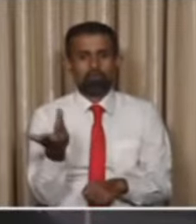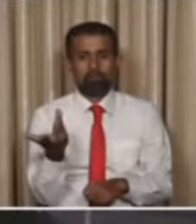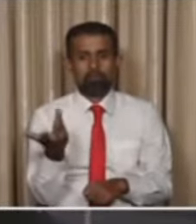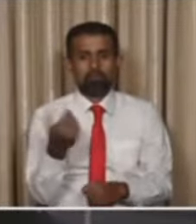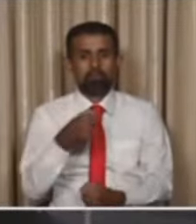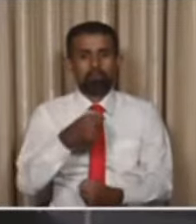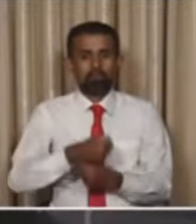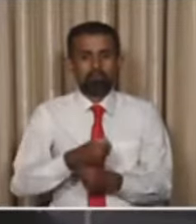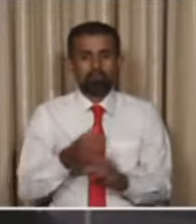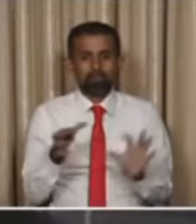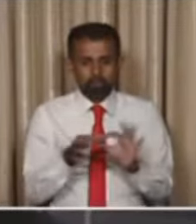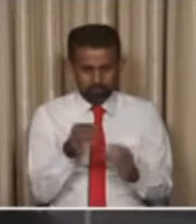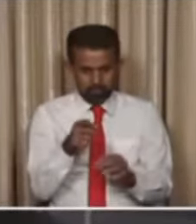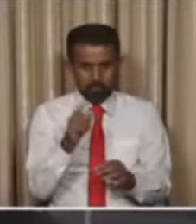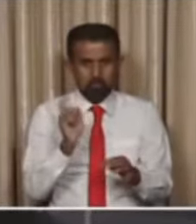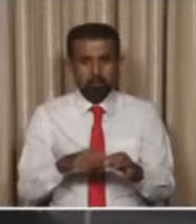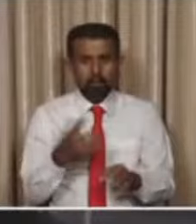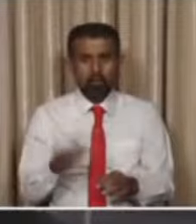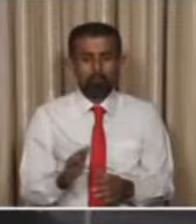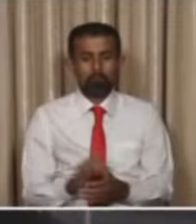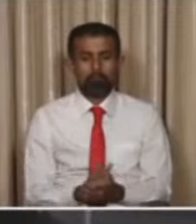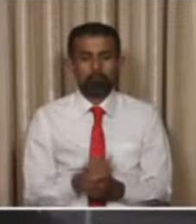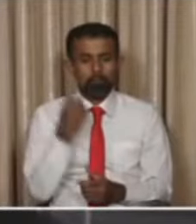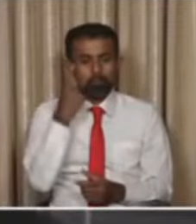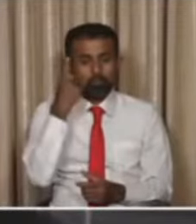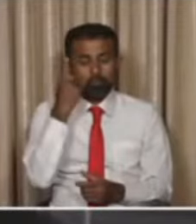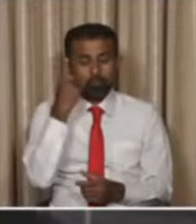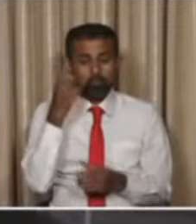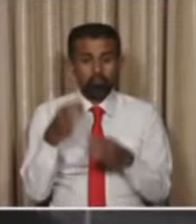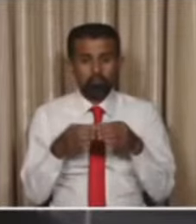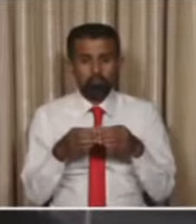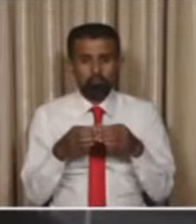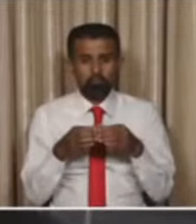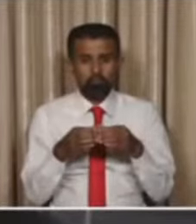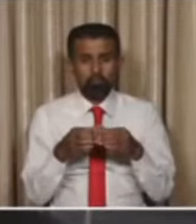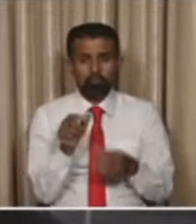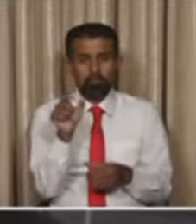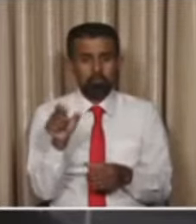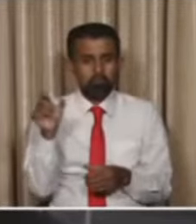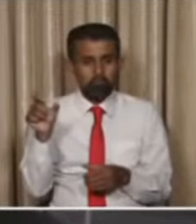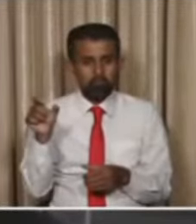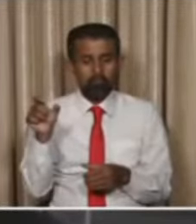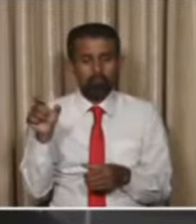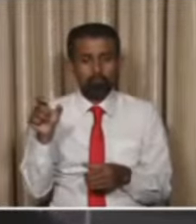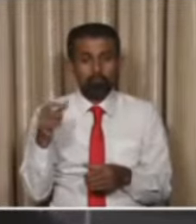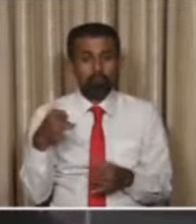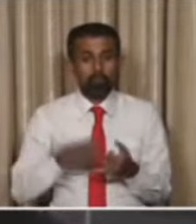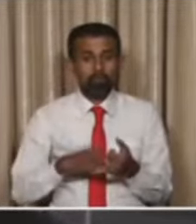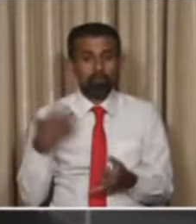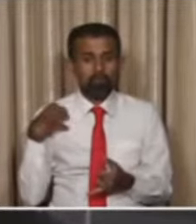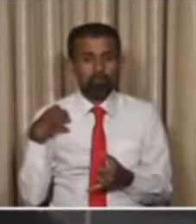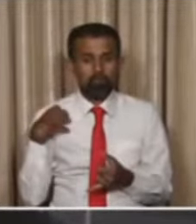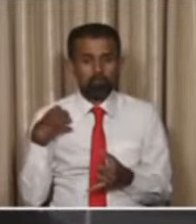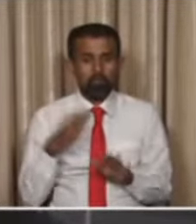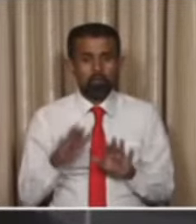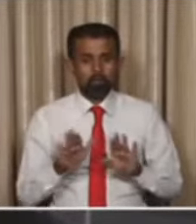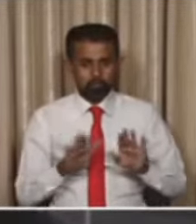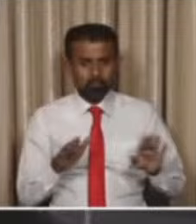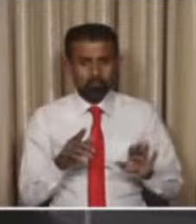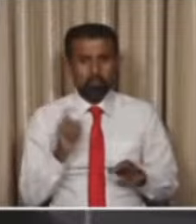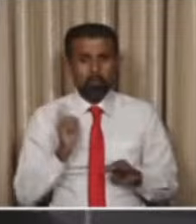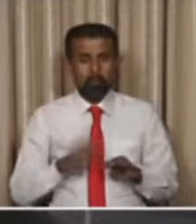මේකට සම්බන්ධද කියන ප්‍රශ්නයක් ආවා බුද්ධ අග්නිශේ සම ඇතම් කොටස් ඒ සහරන්ගේ කල්ලිය මේවුවද කියන